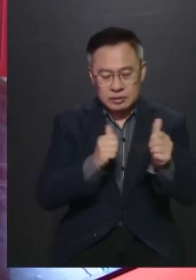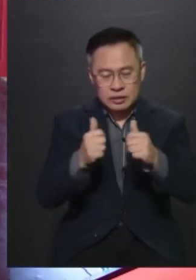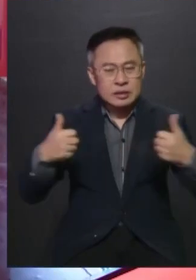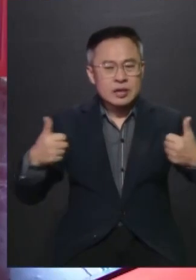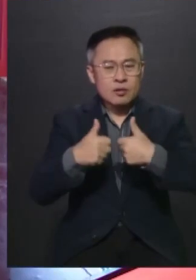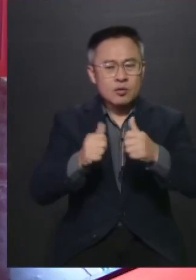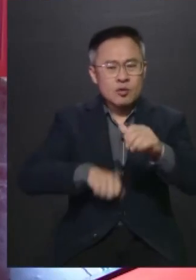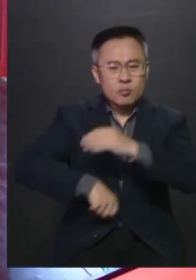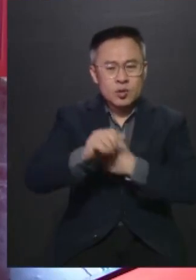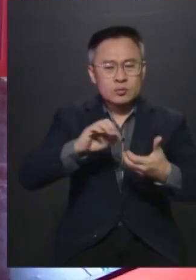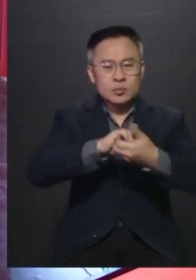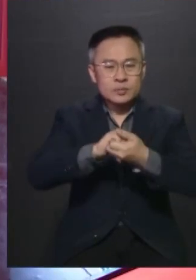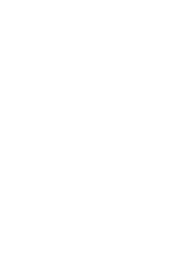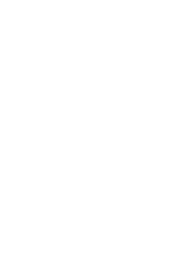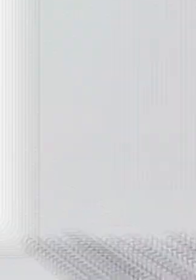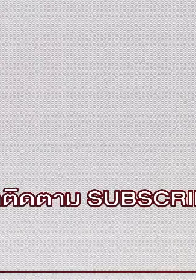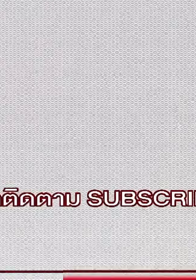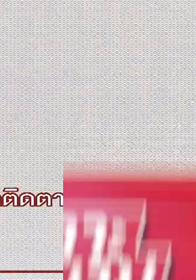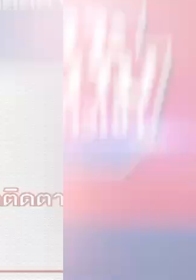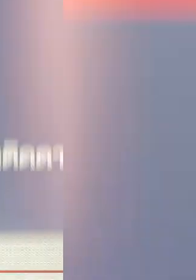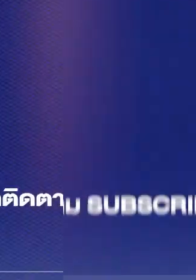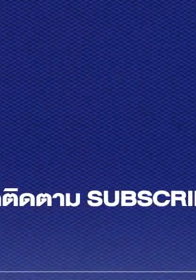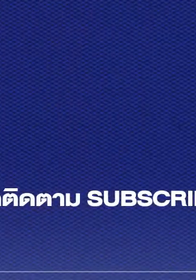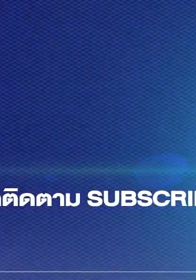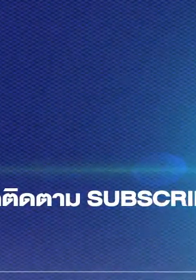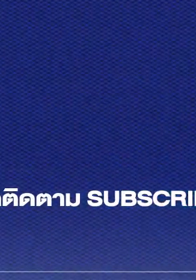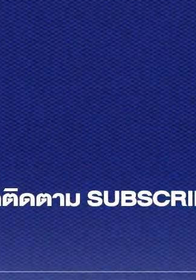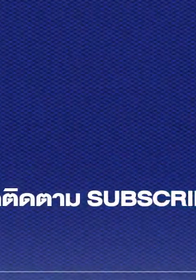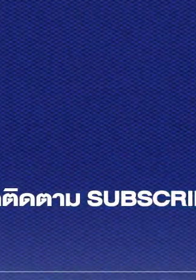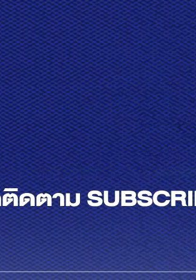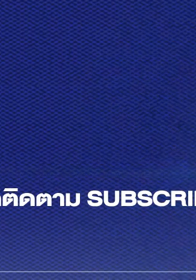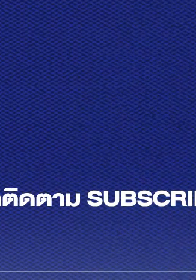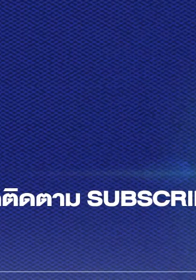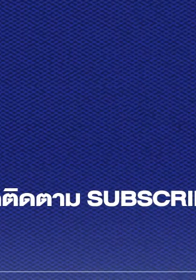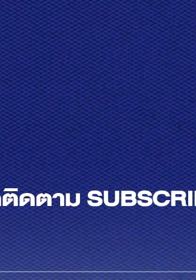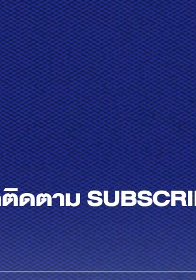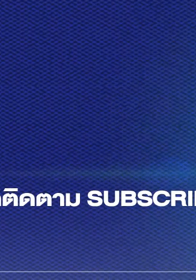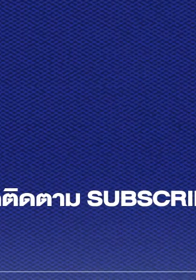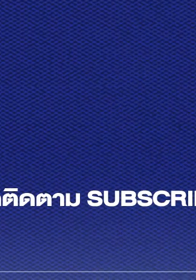หลังจากนี้นะ ครับ อ่ะ